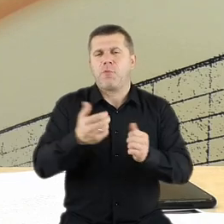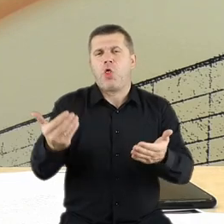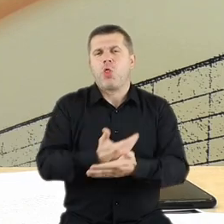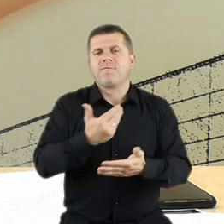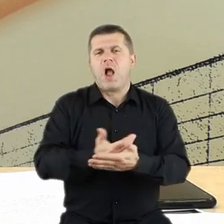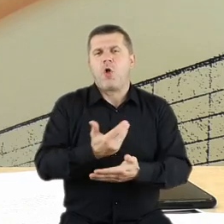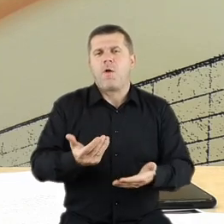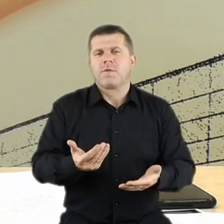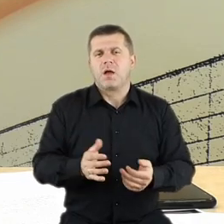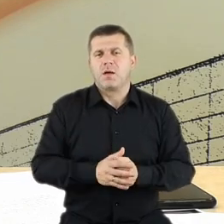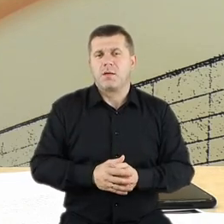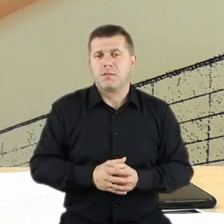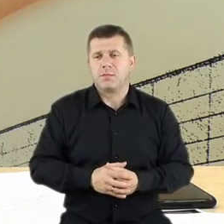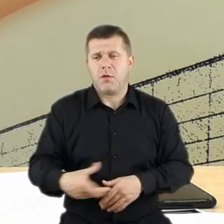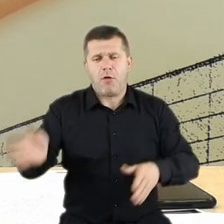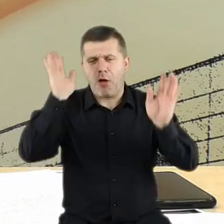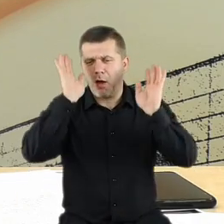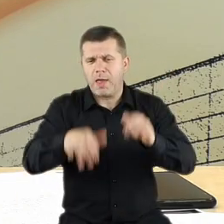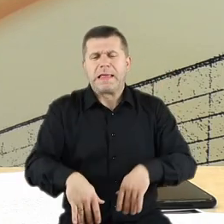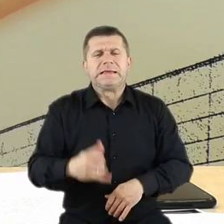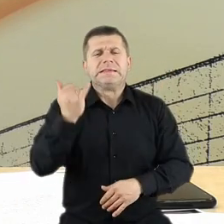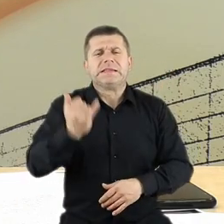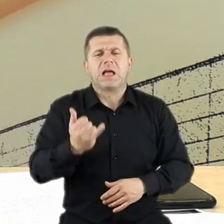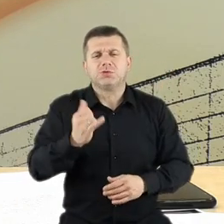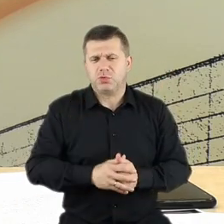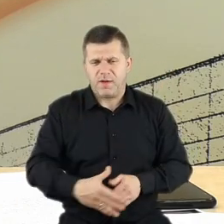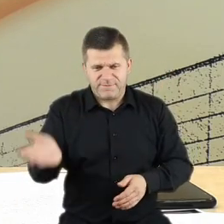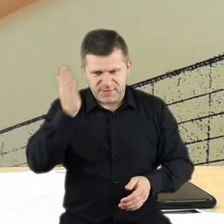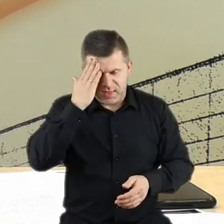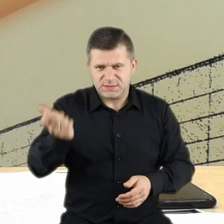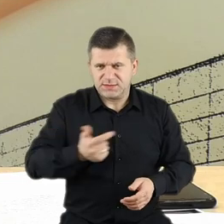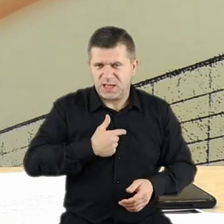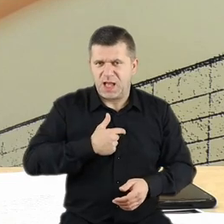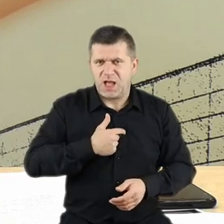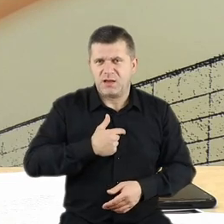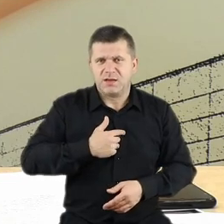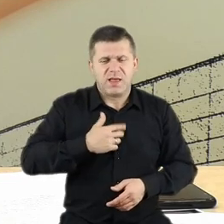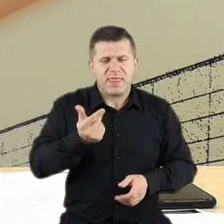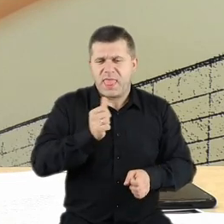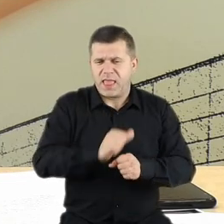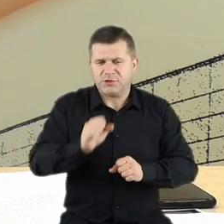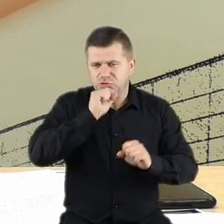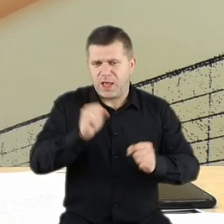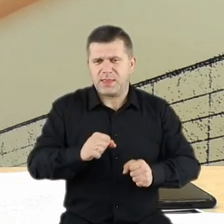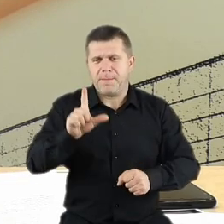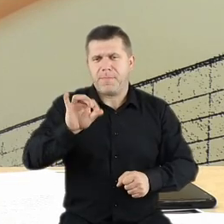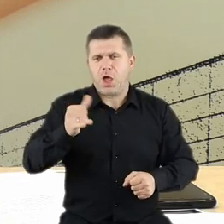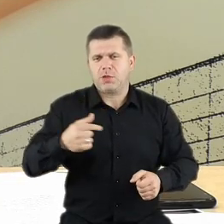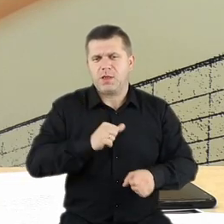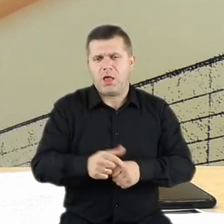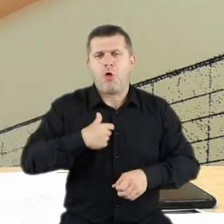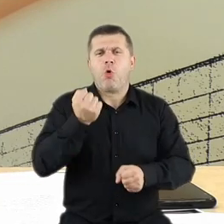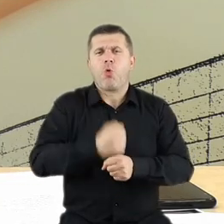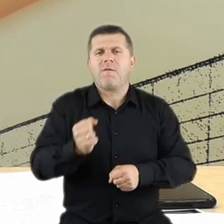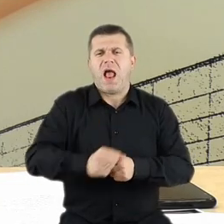Nowakowa czy No bo nałożyć dziecko dziecko Przecież wiesz że ją za żadną ze mnie pani przedsiębiorcę